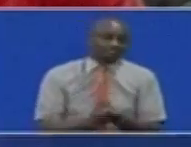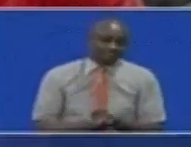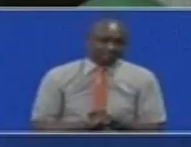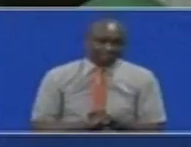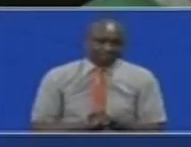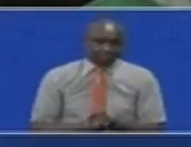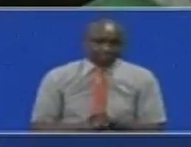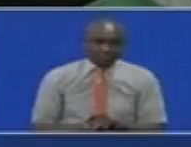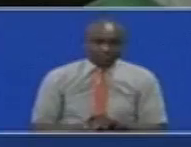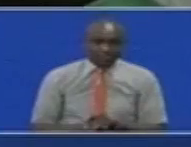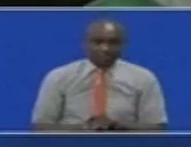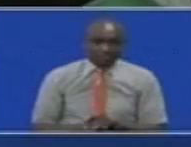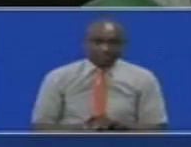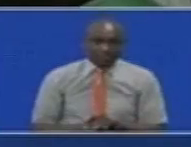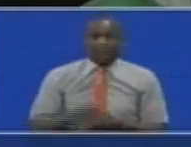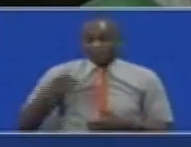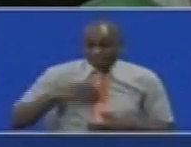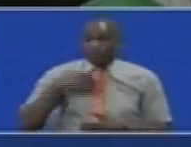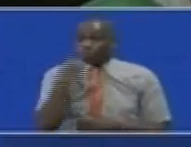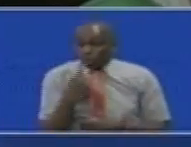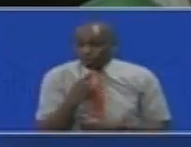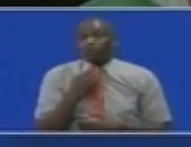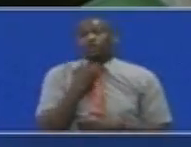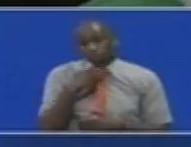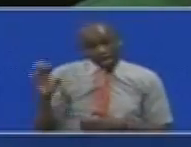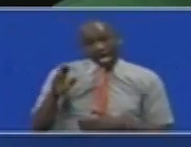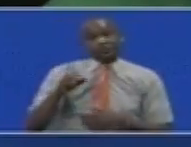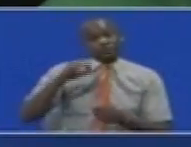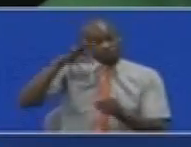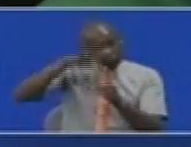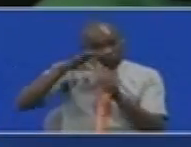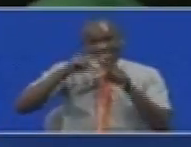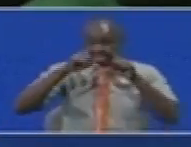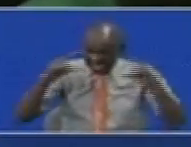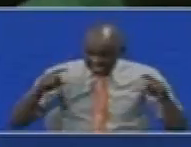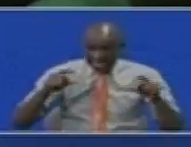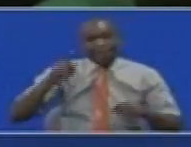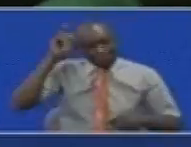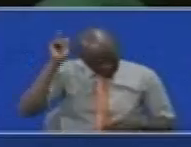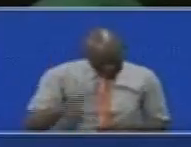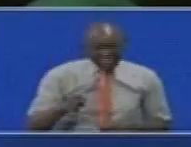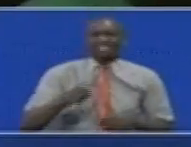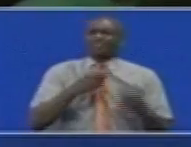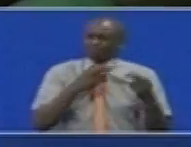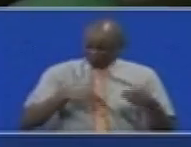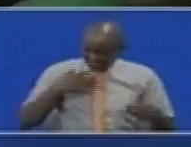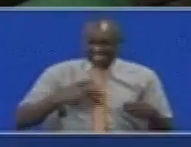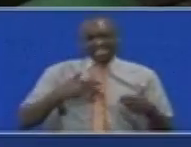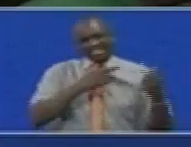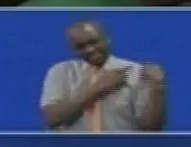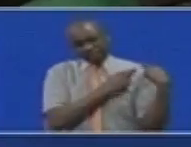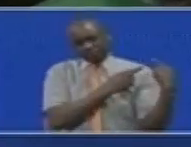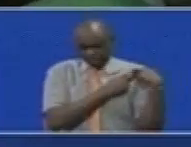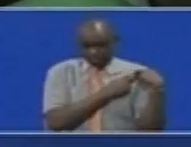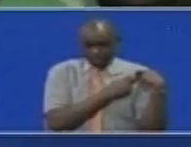kura. Those who don't have voting cards should feel it a duty